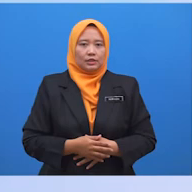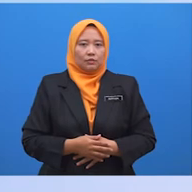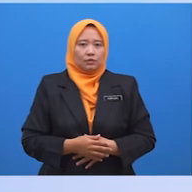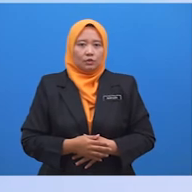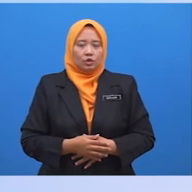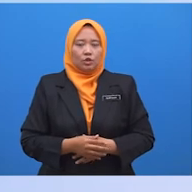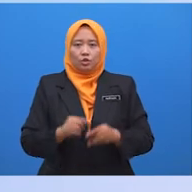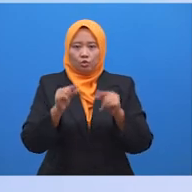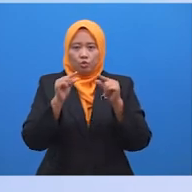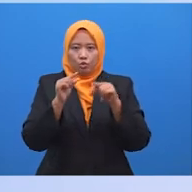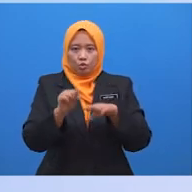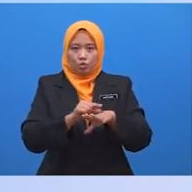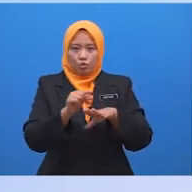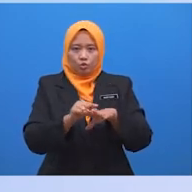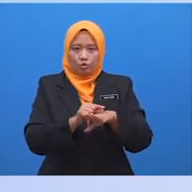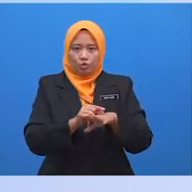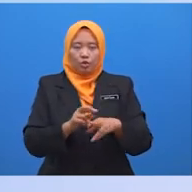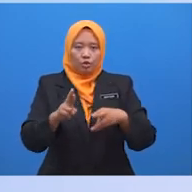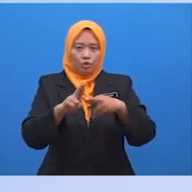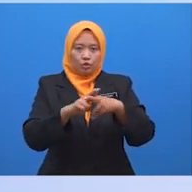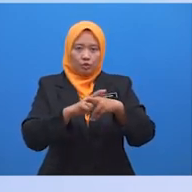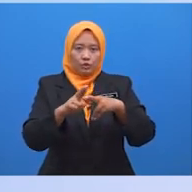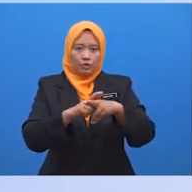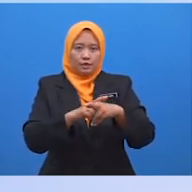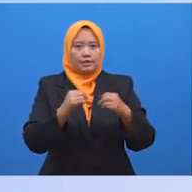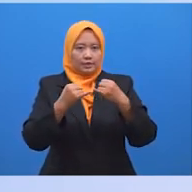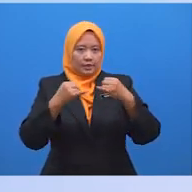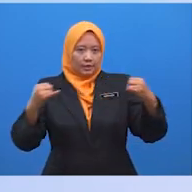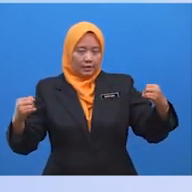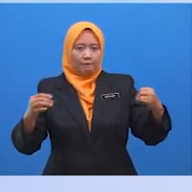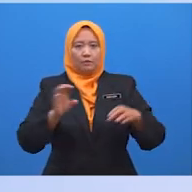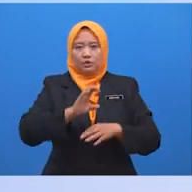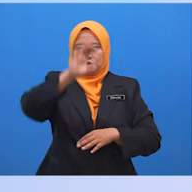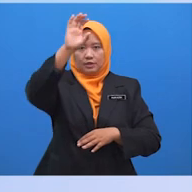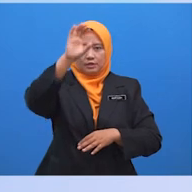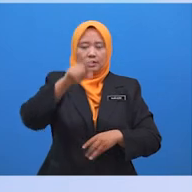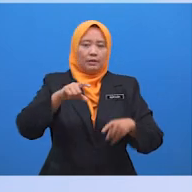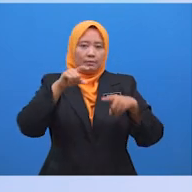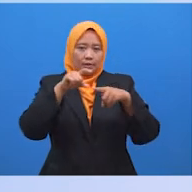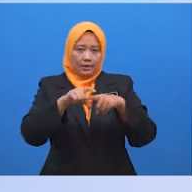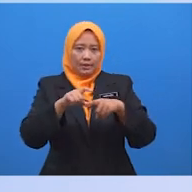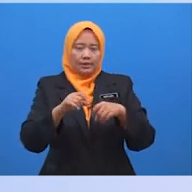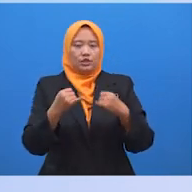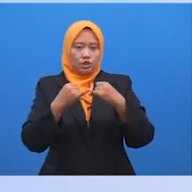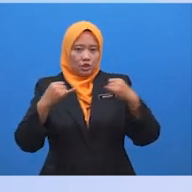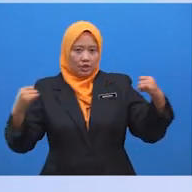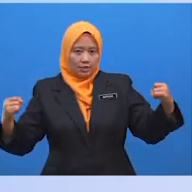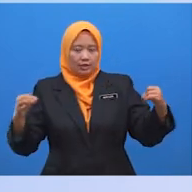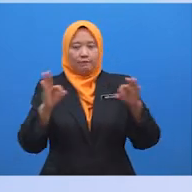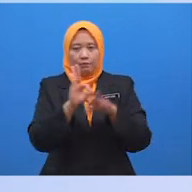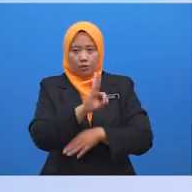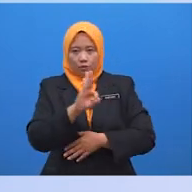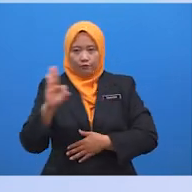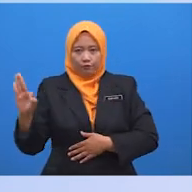pertama, menggunakan rumus nisbah jarak mencancang kepada jarak mengufuk.